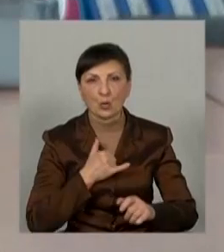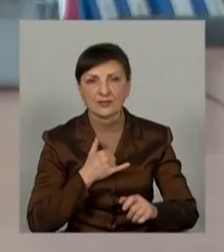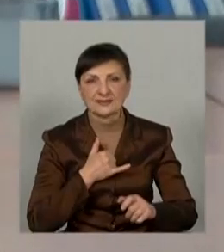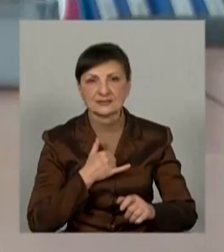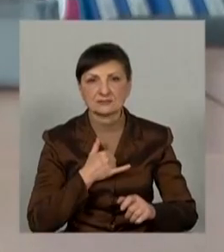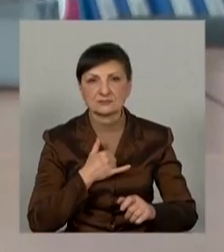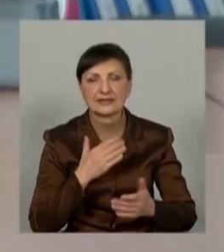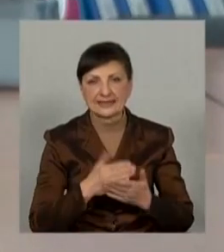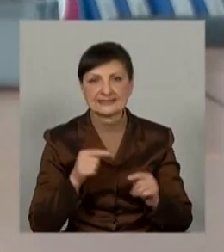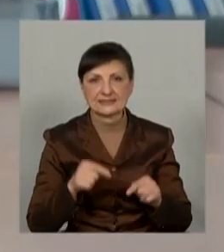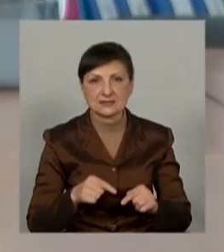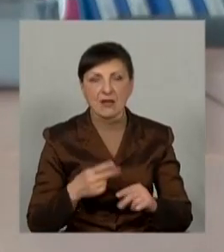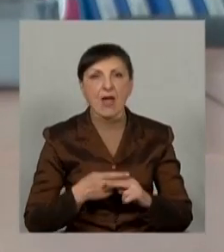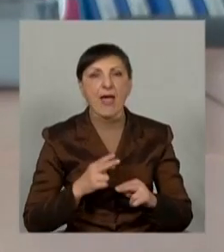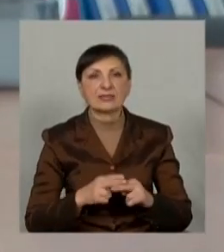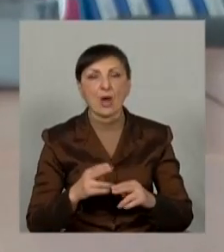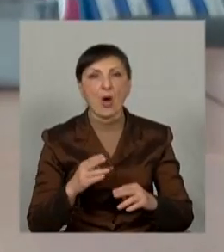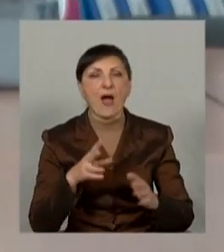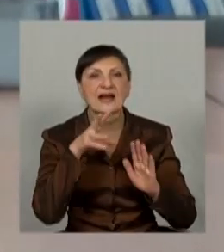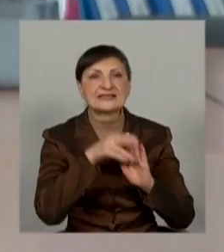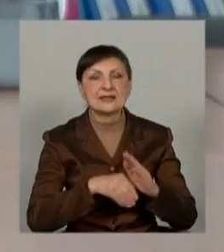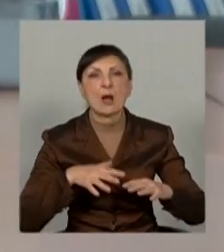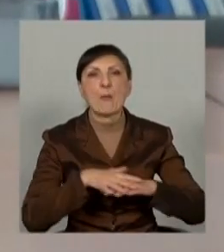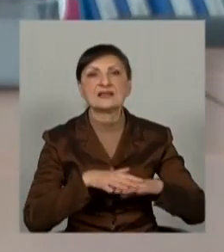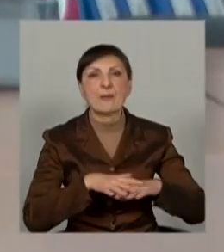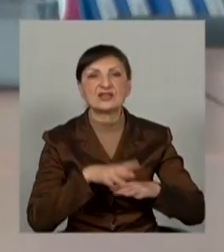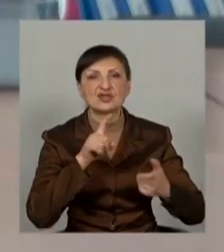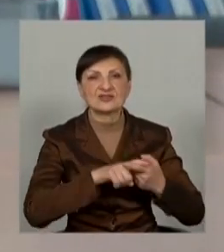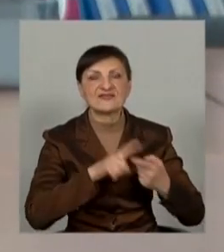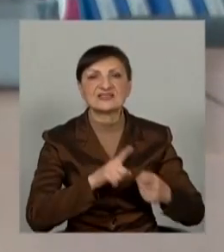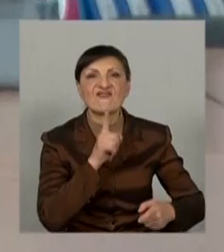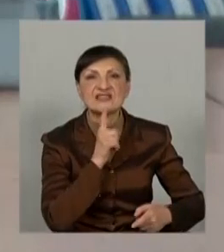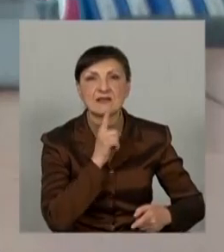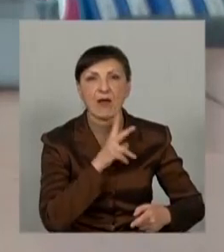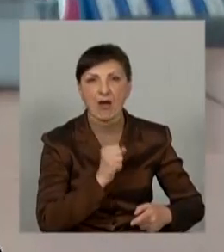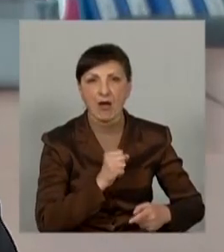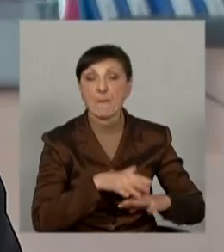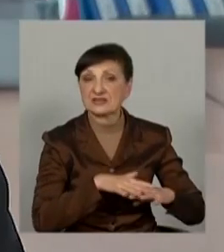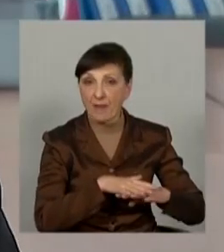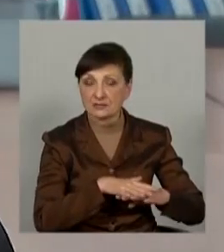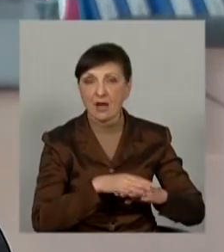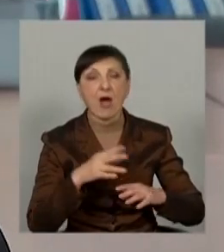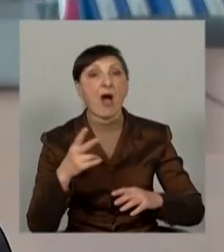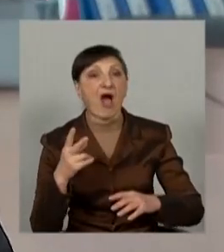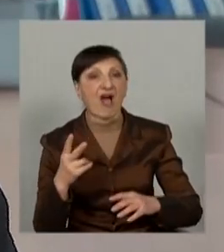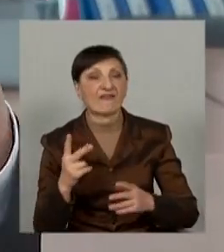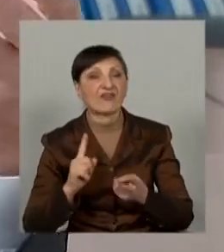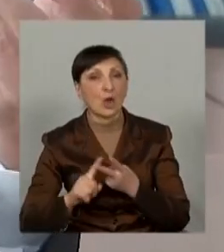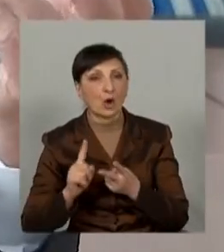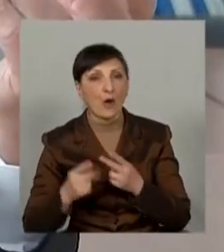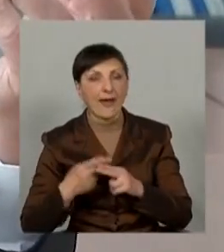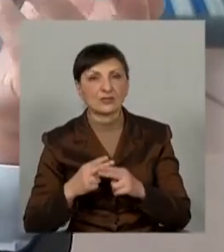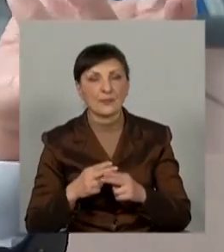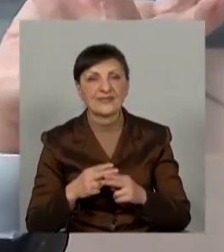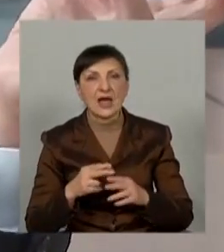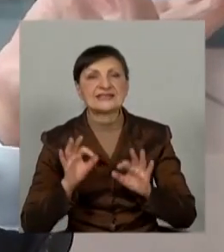солитон это раздел математической физики, то есть математики. А второе, вот это теоретическая